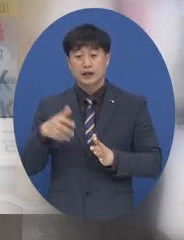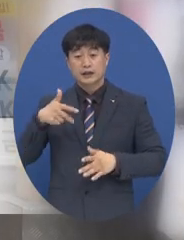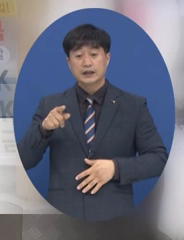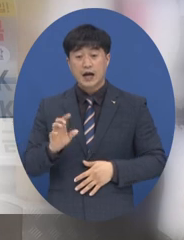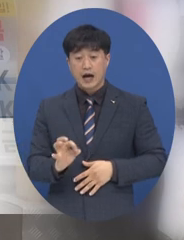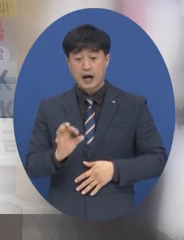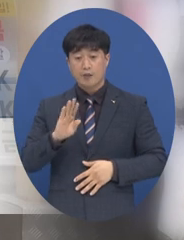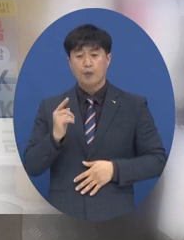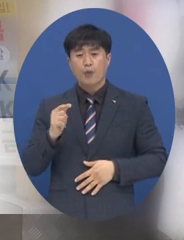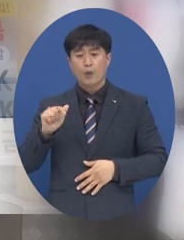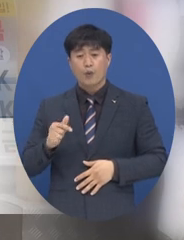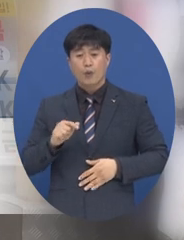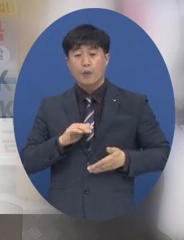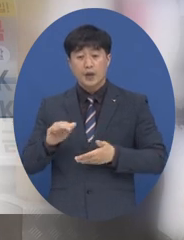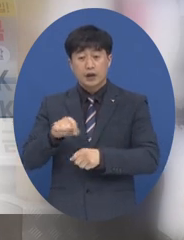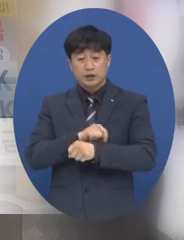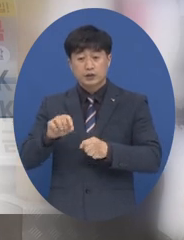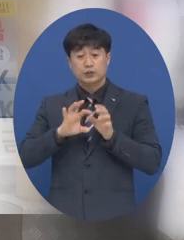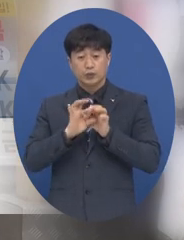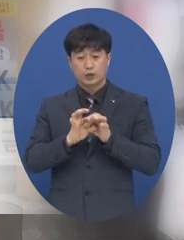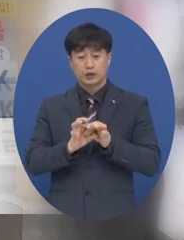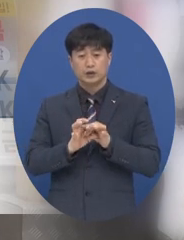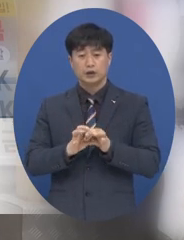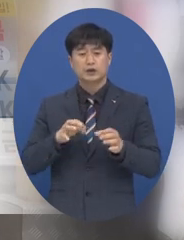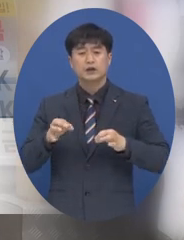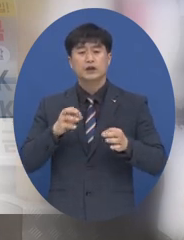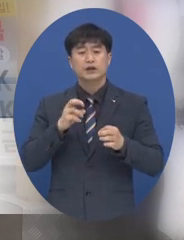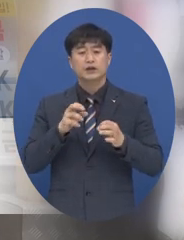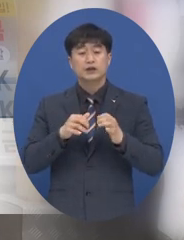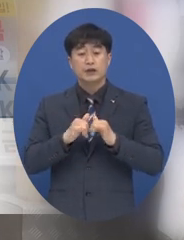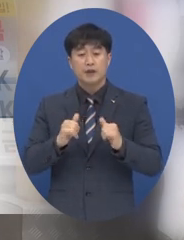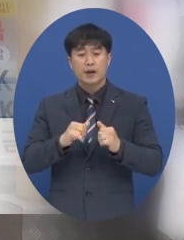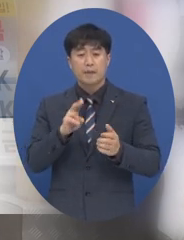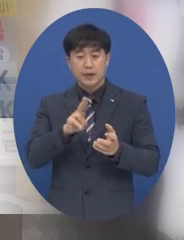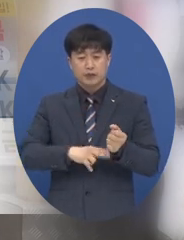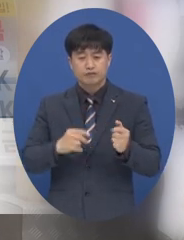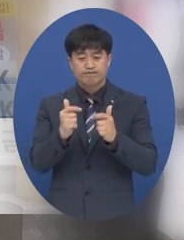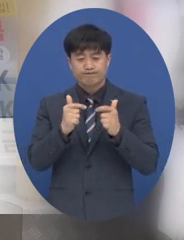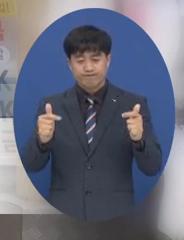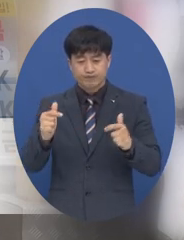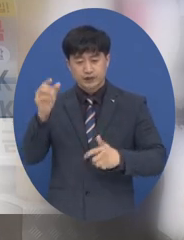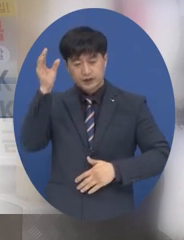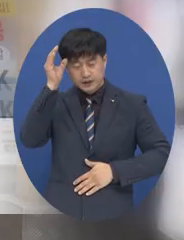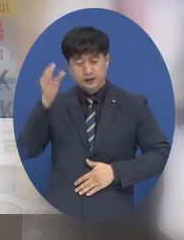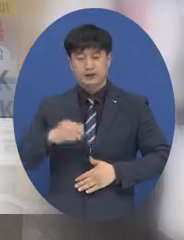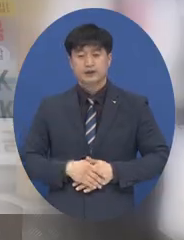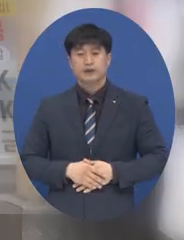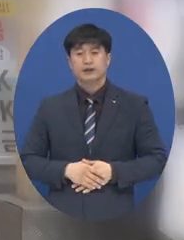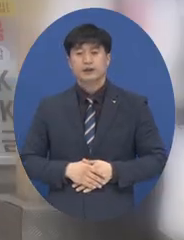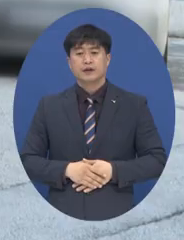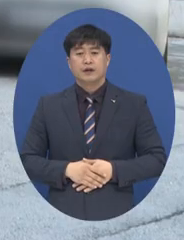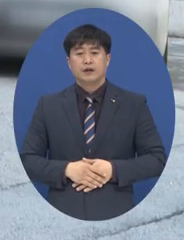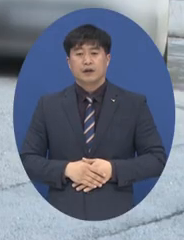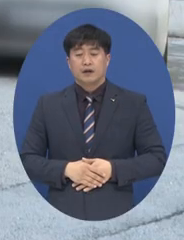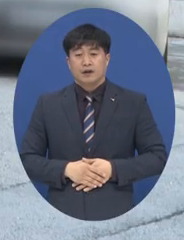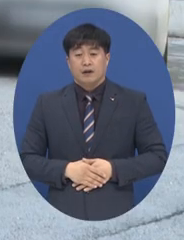비대면 시대에 장보고를 통해서 상인들의 매출이 많이 증대되리라 이렇게